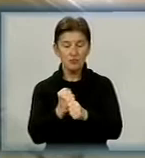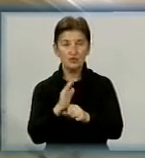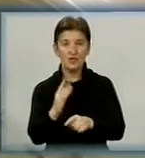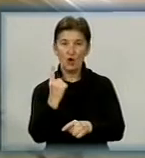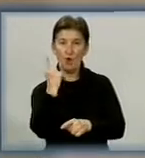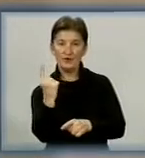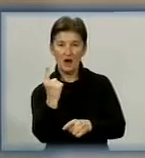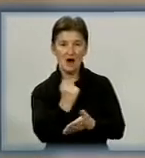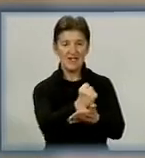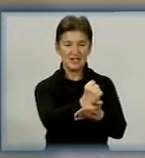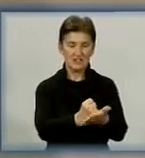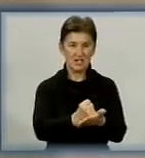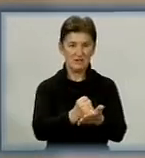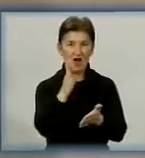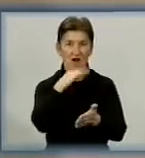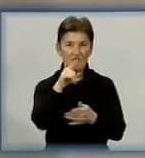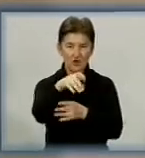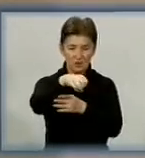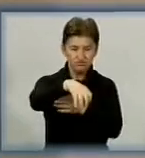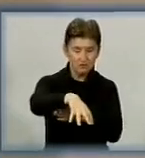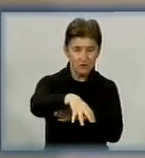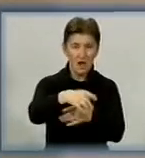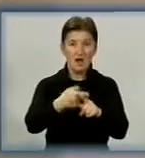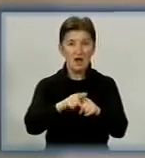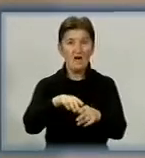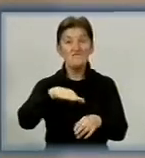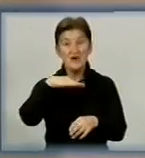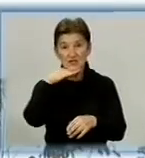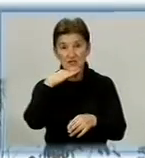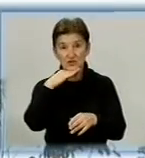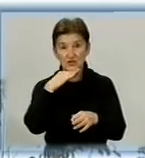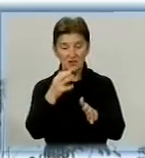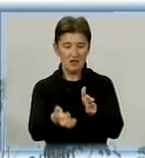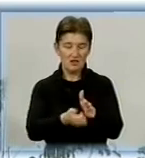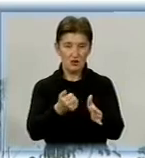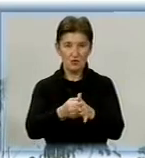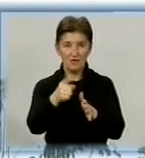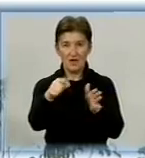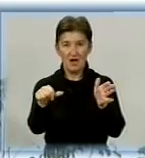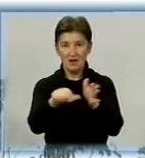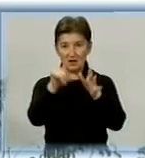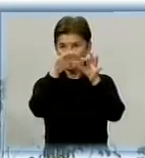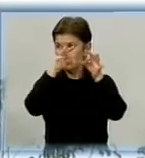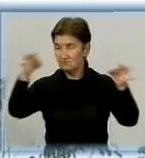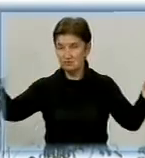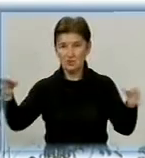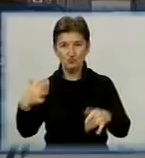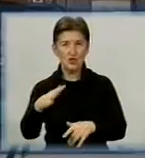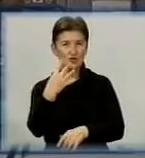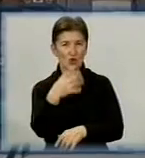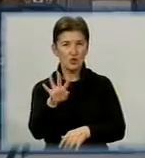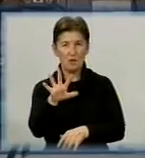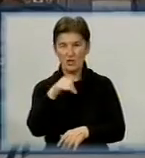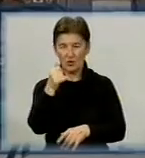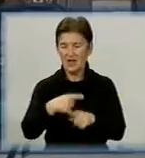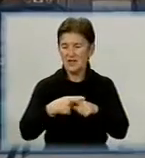резервна. Вона дає води вчетверо менше, ніж основна. Та й вистачить її ненадовго. Лінію електропередач, якій 45 років, необхідно терміново